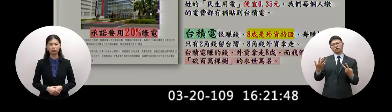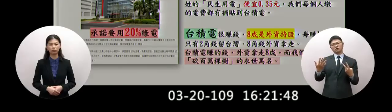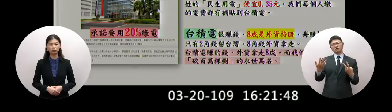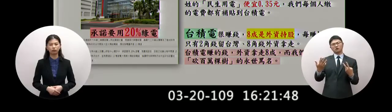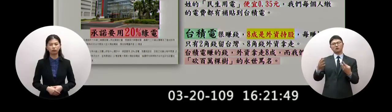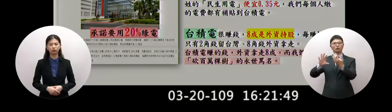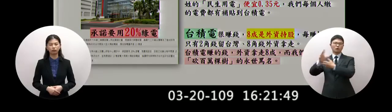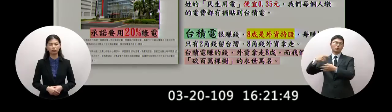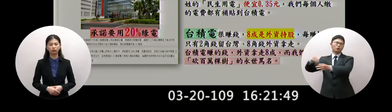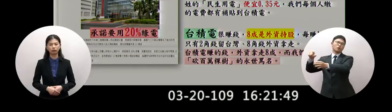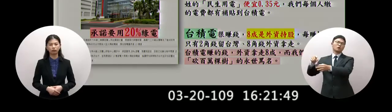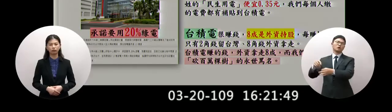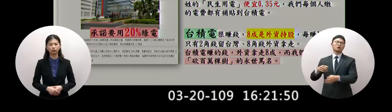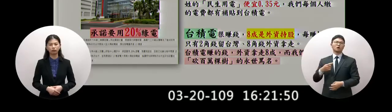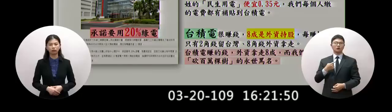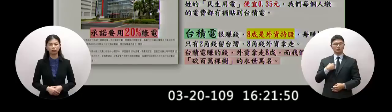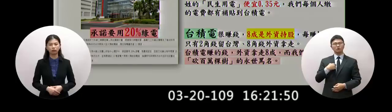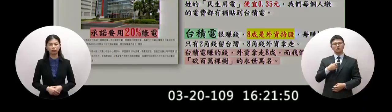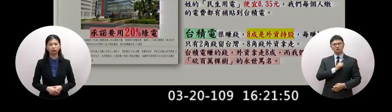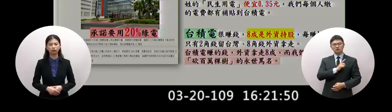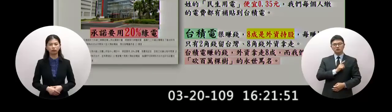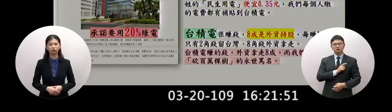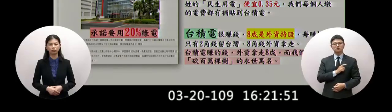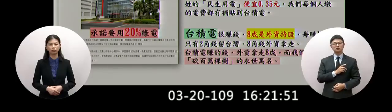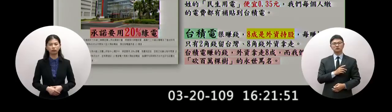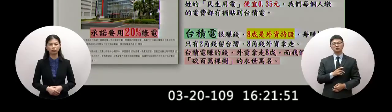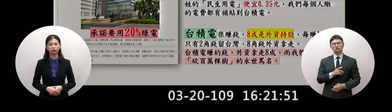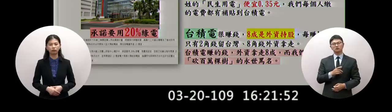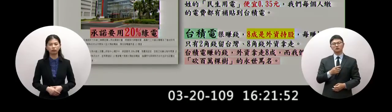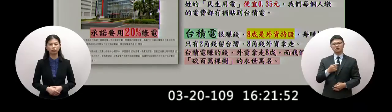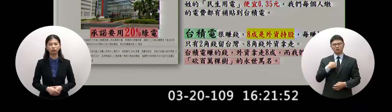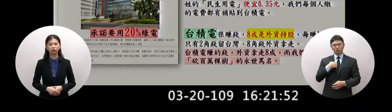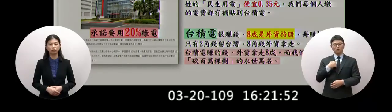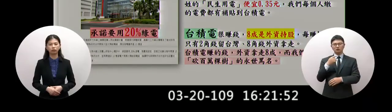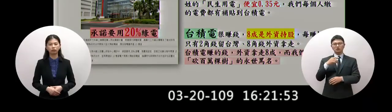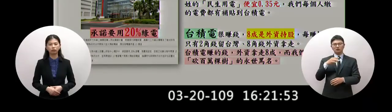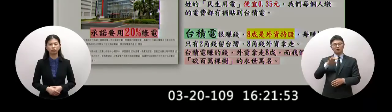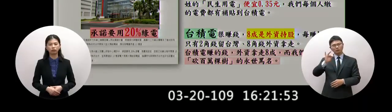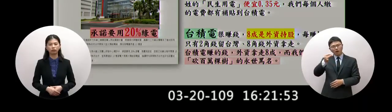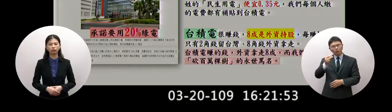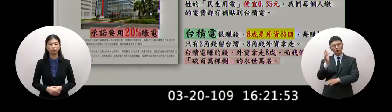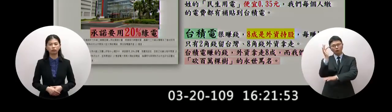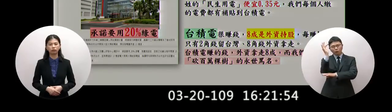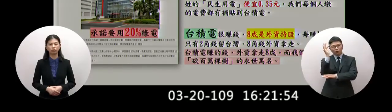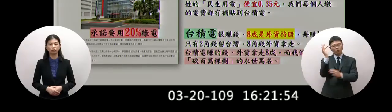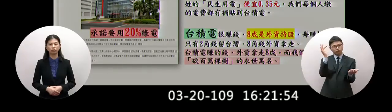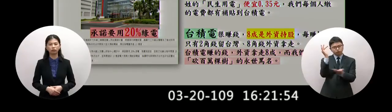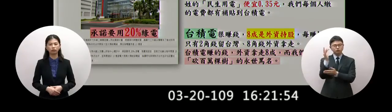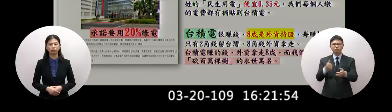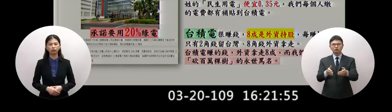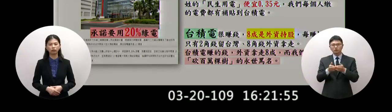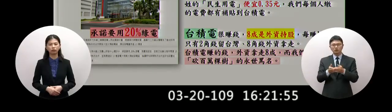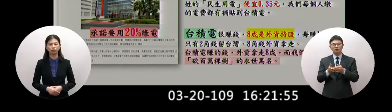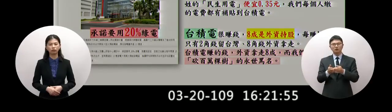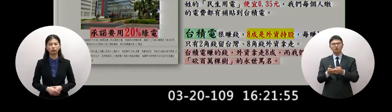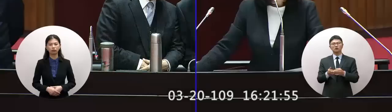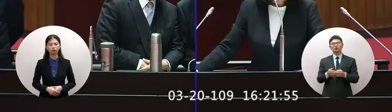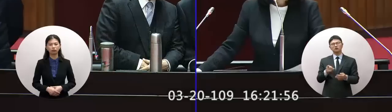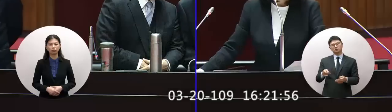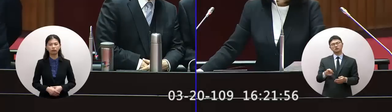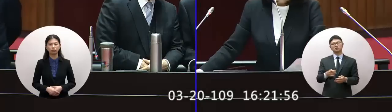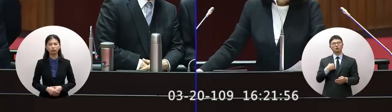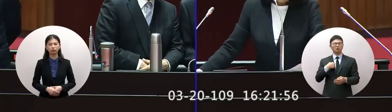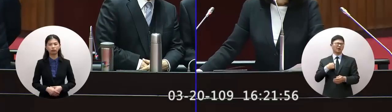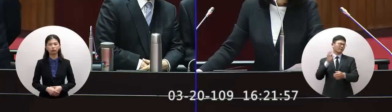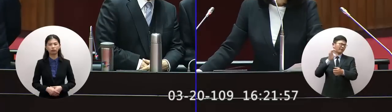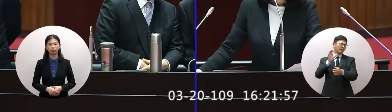钱，外资拿走了80%，而我们却要砍100万棵树，变成永世的骂